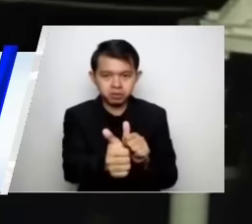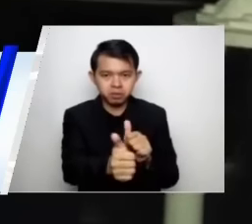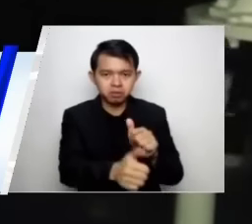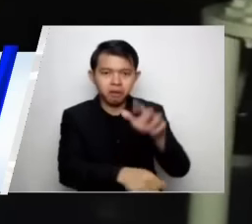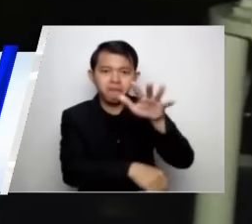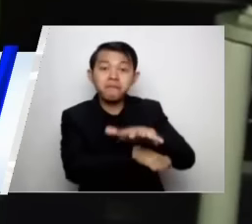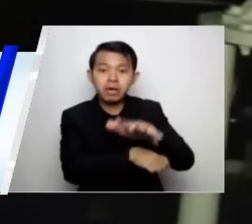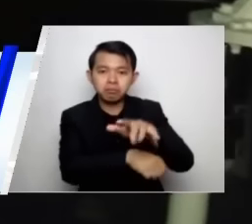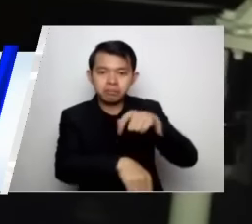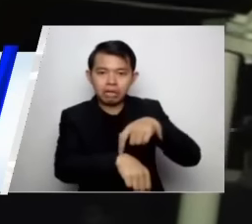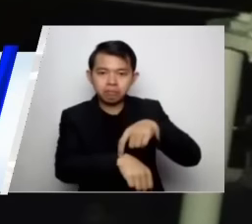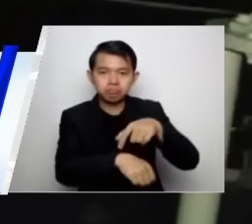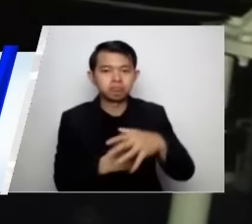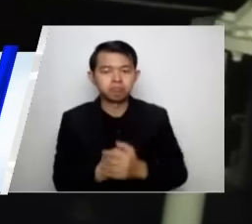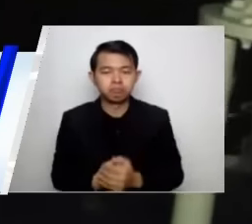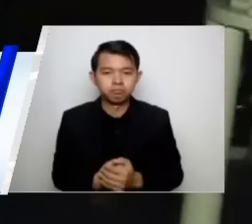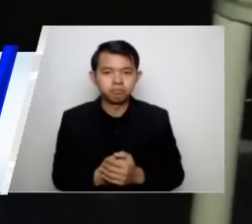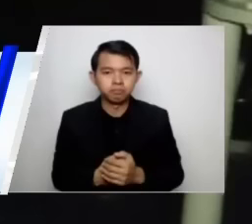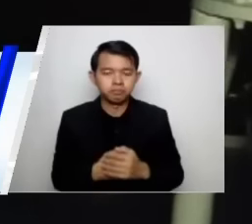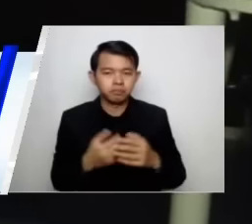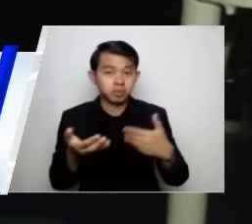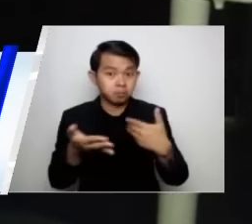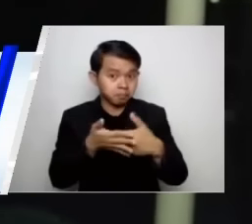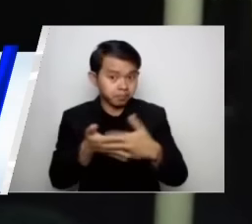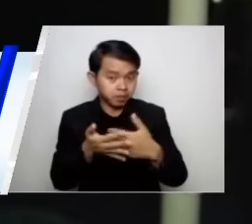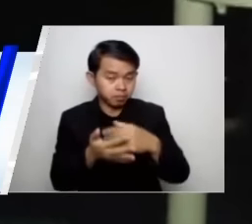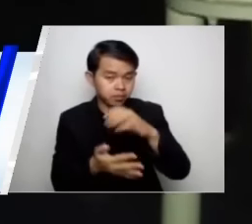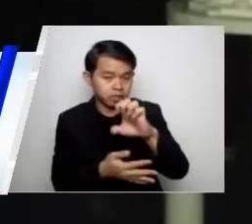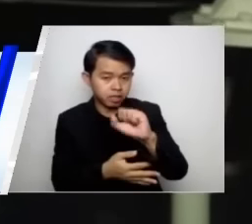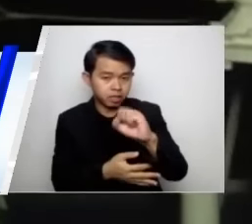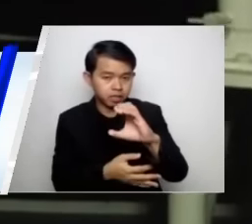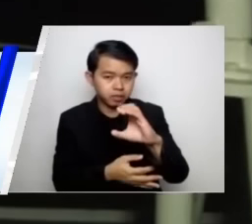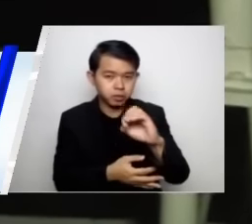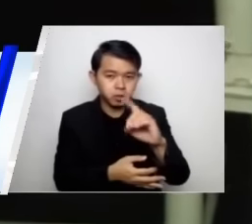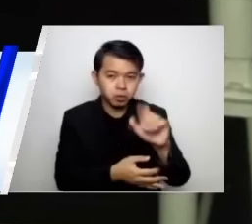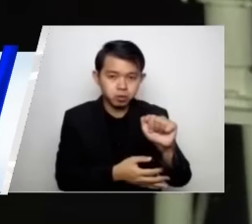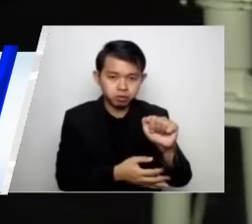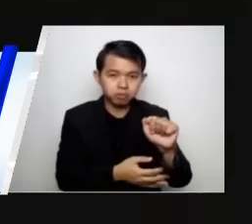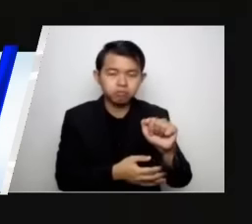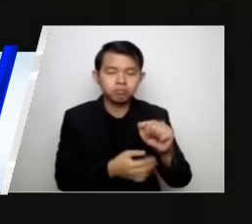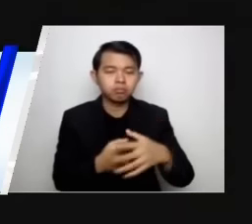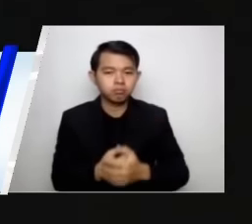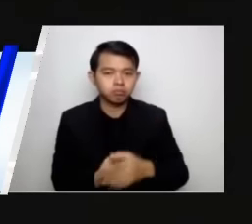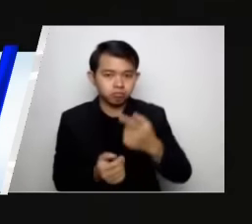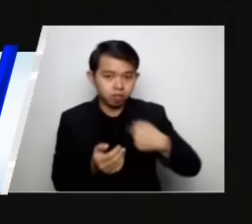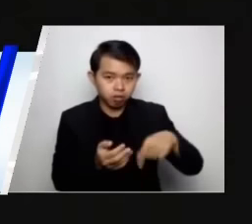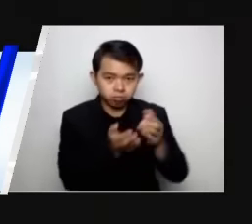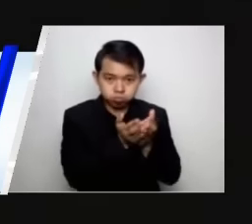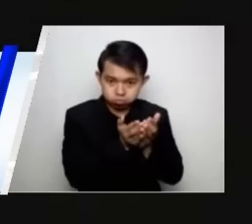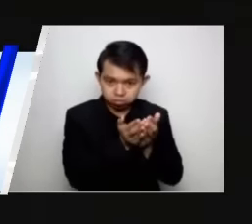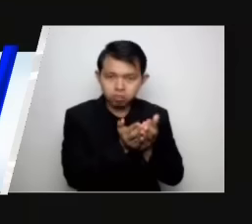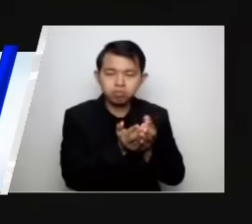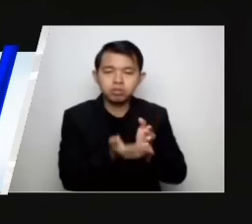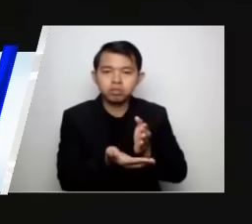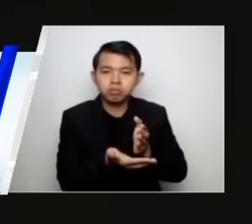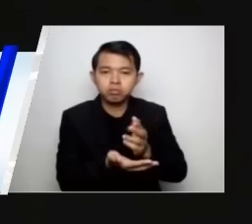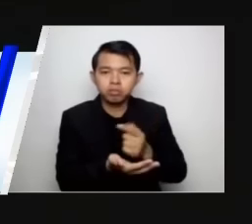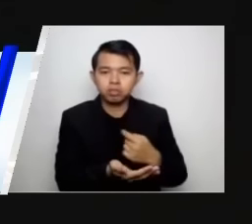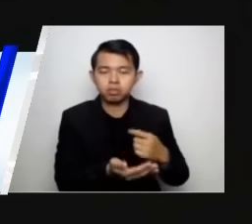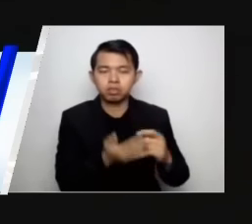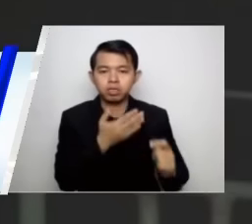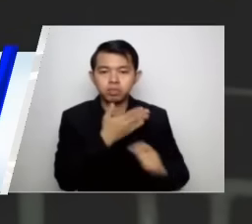Pagdating namin sa bandang Escoda Shoal, huminto alas 8 ng gabi ang aming sinasakyan. Sa gitna ng dilim, ilaw lang